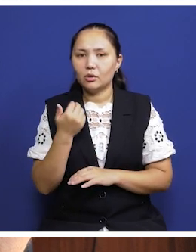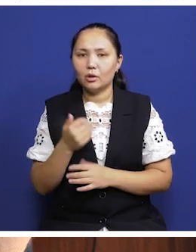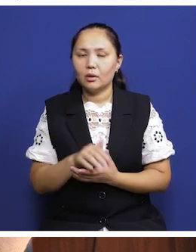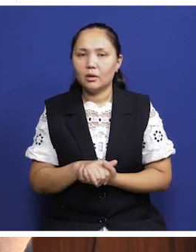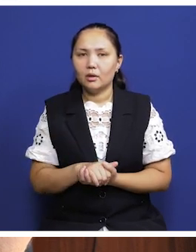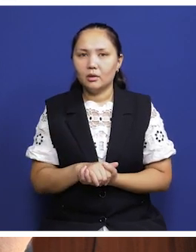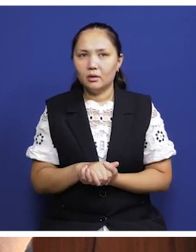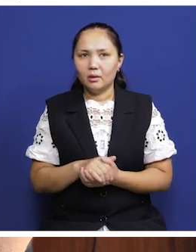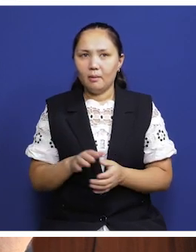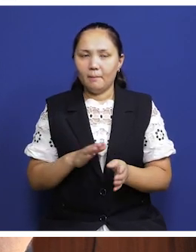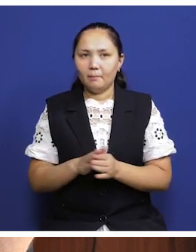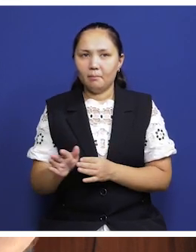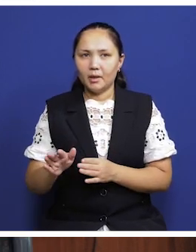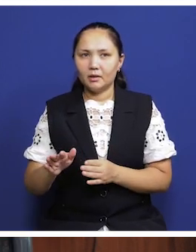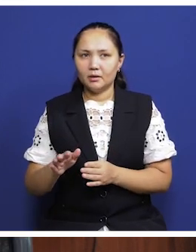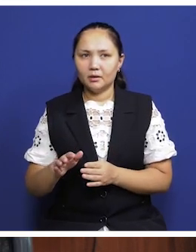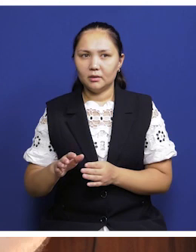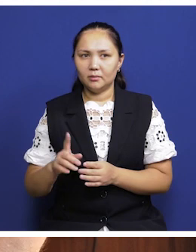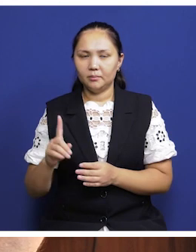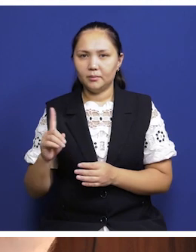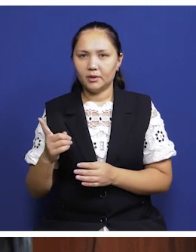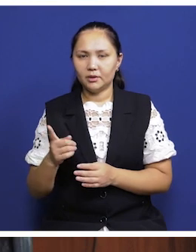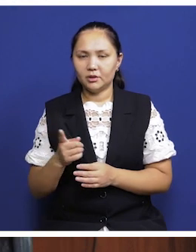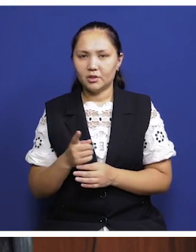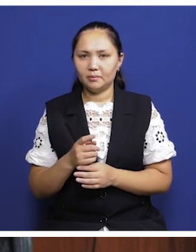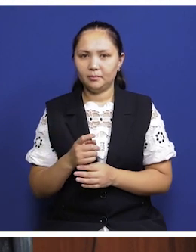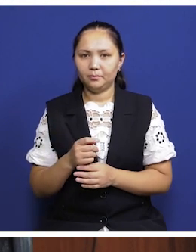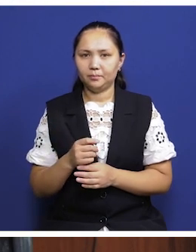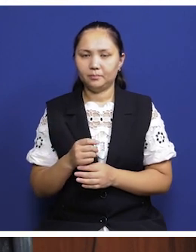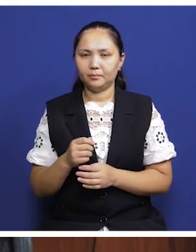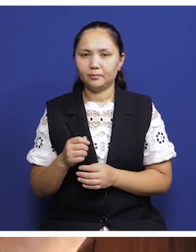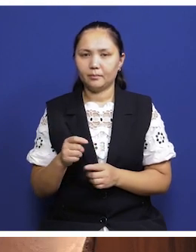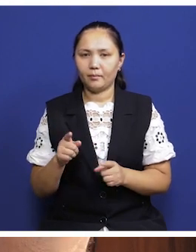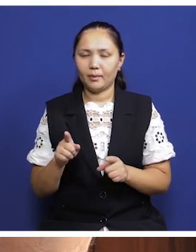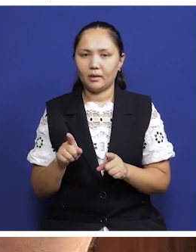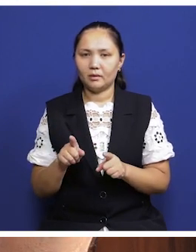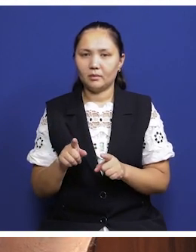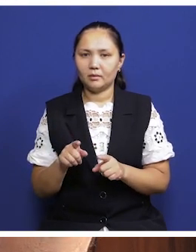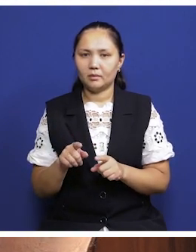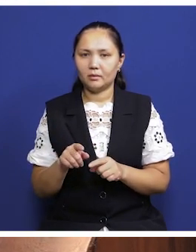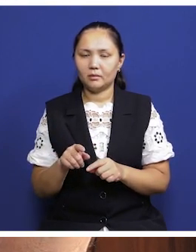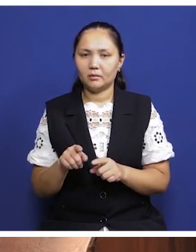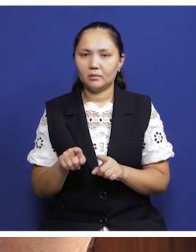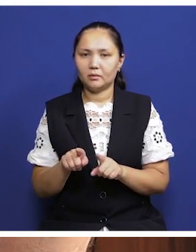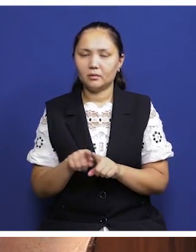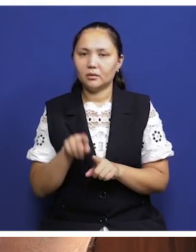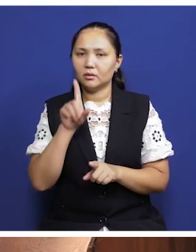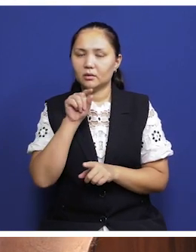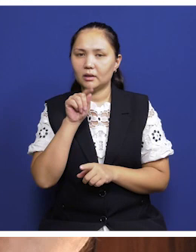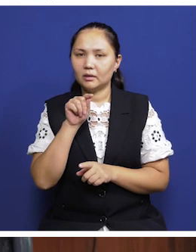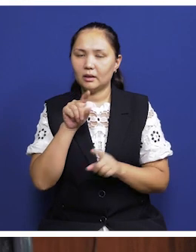Бұның бәрі жағы оның бірінші бір себептері біздің өте жақын орналасқан мына жерде арабтардын кус